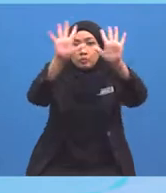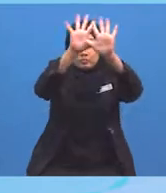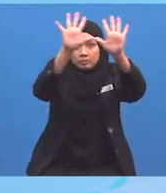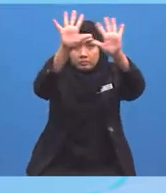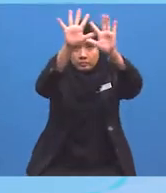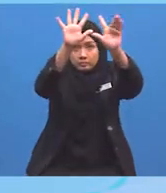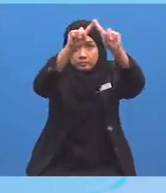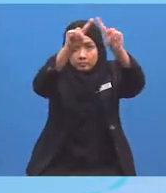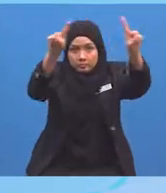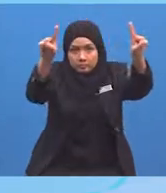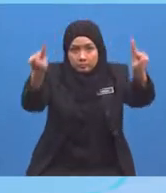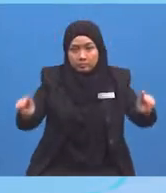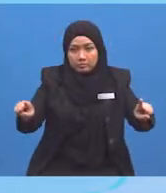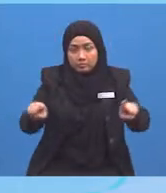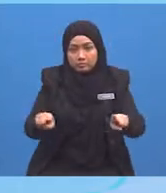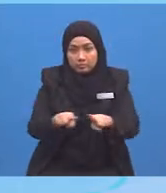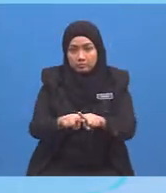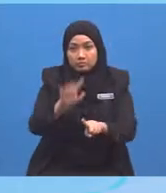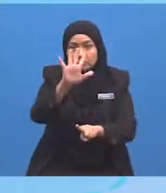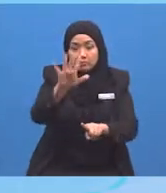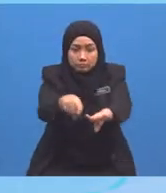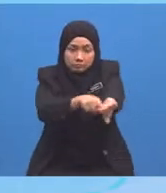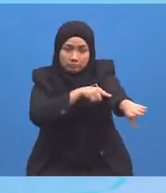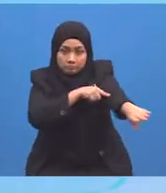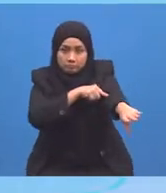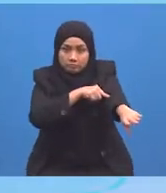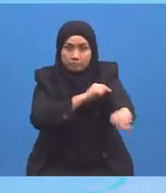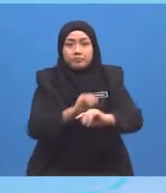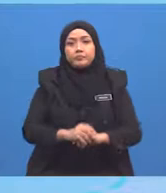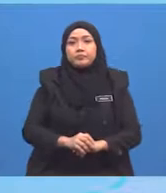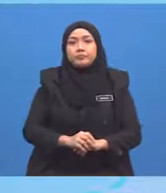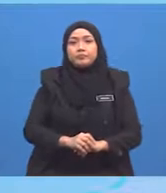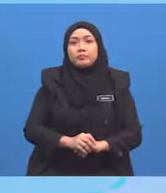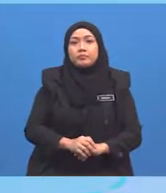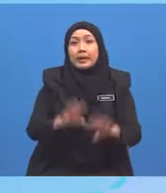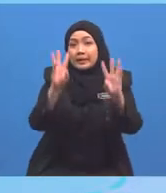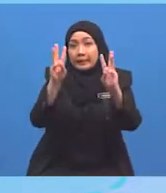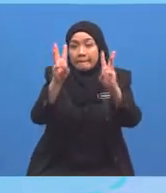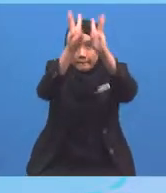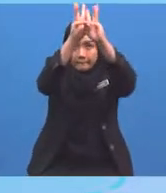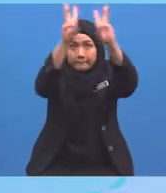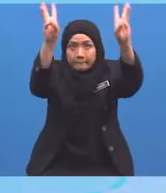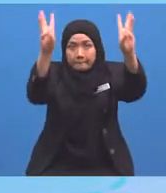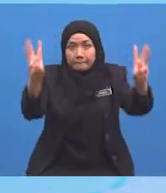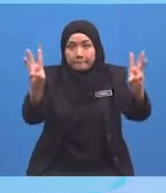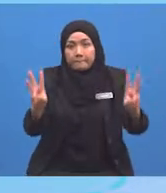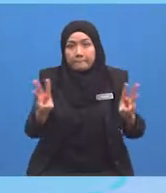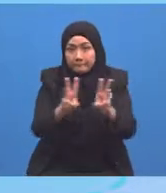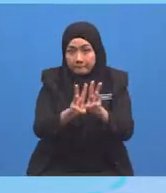sesuatu poligon dinamakan mengikut bilangan sisinya.